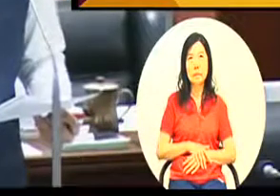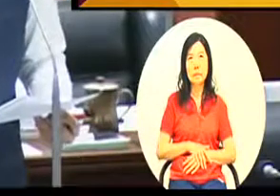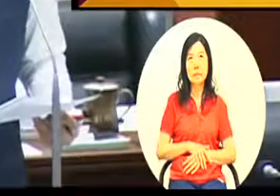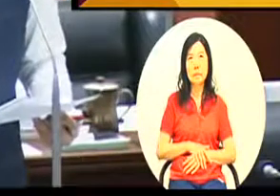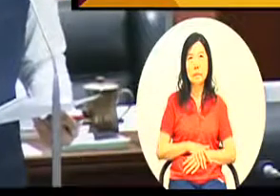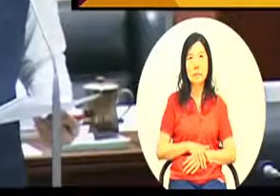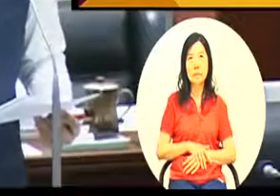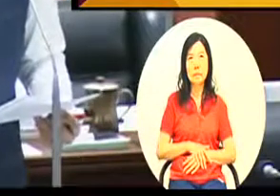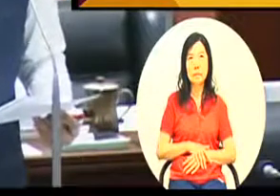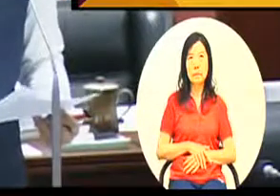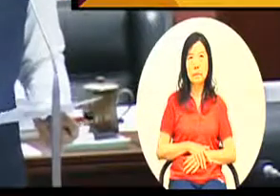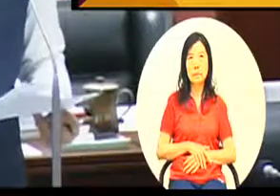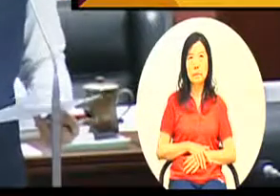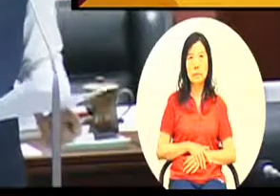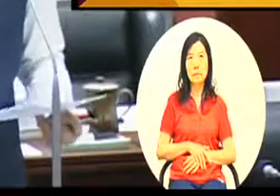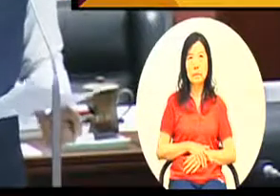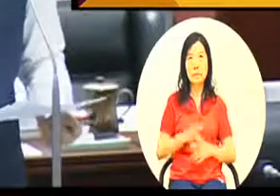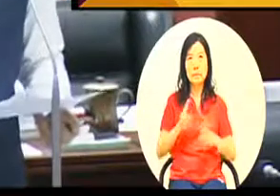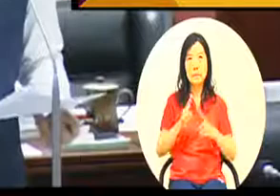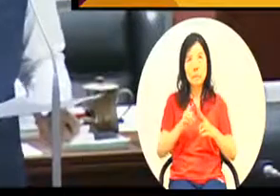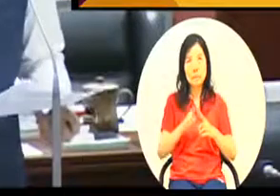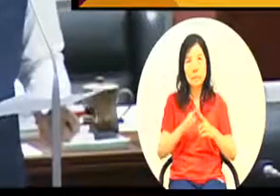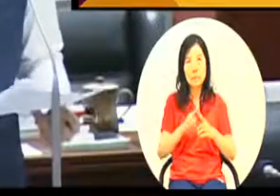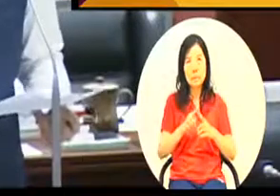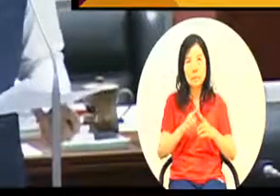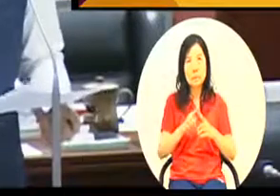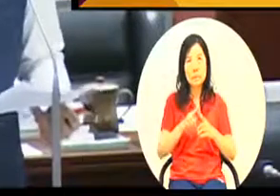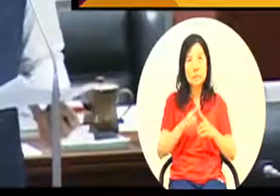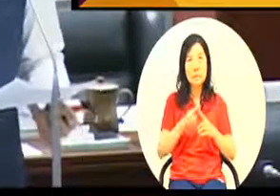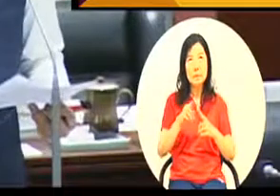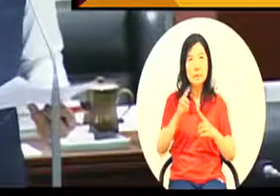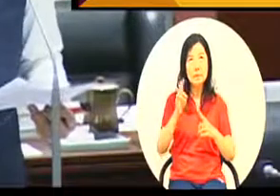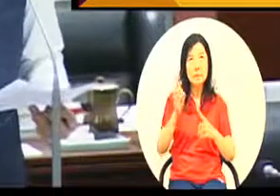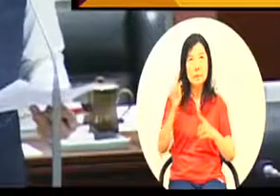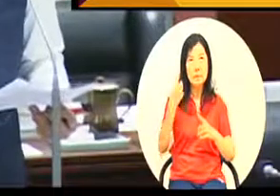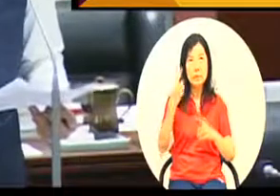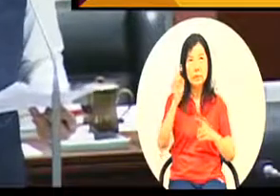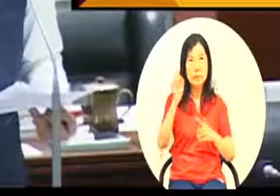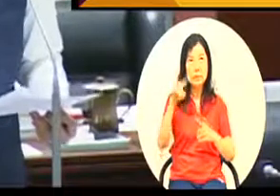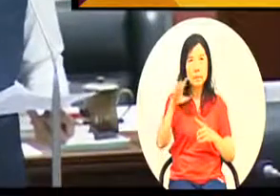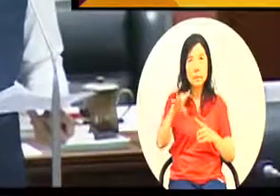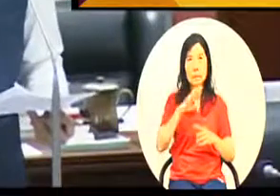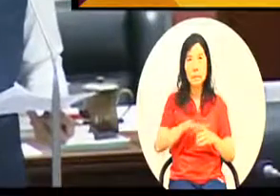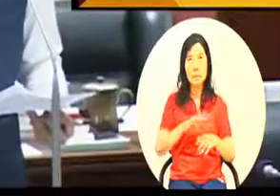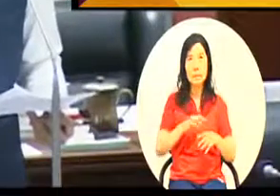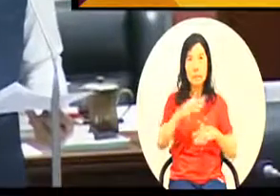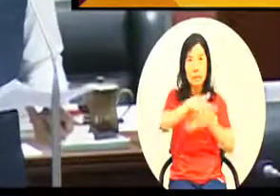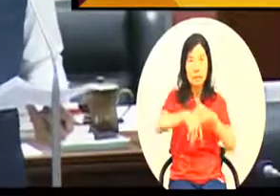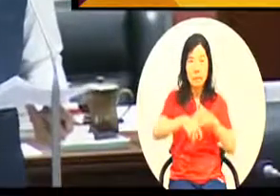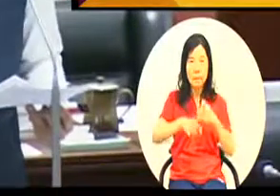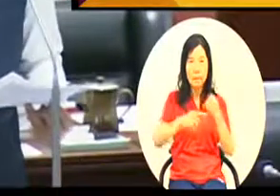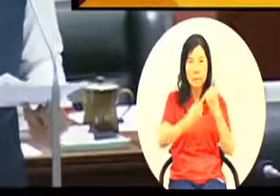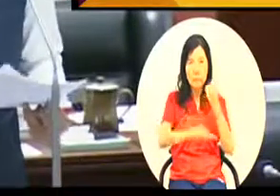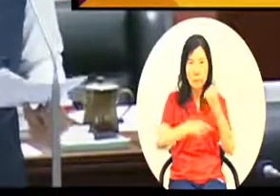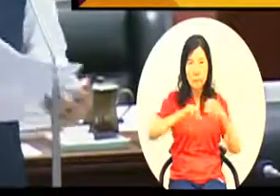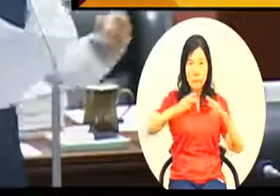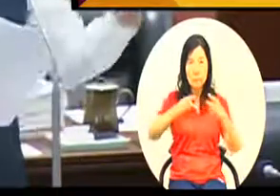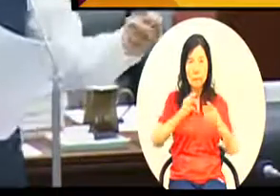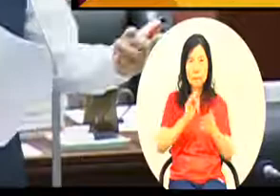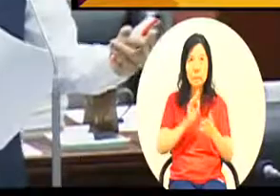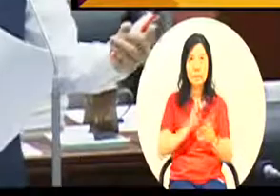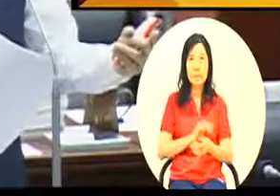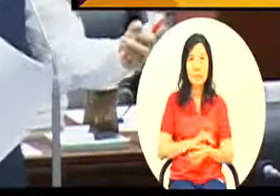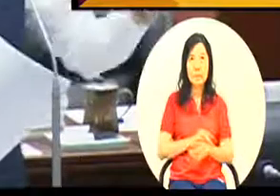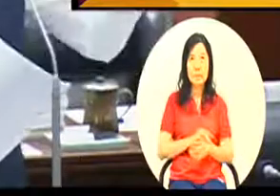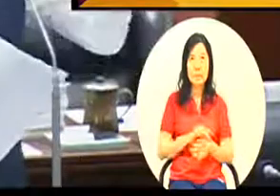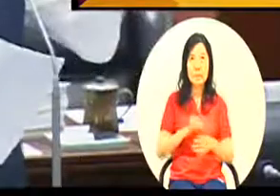这个的人员人力从哪里来？如果是我们只是修改这个我们组织法的话，因为检察